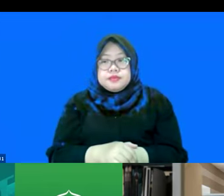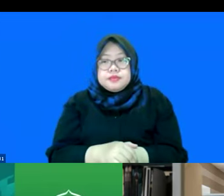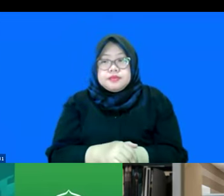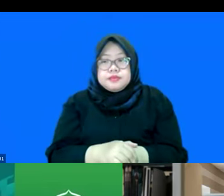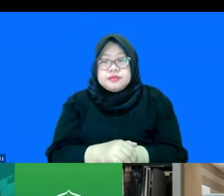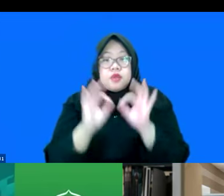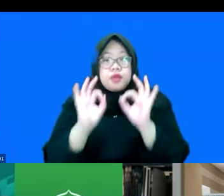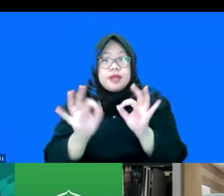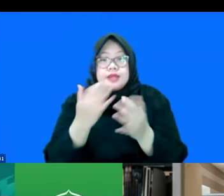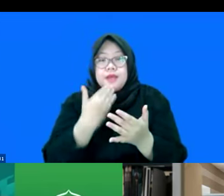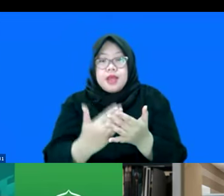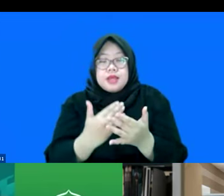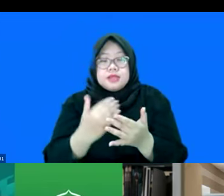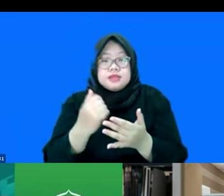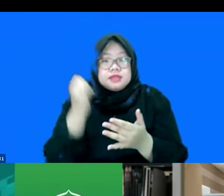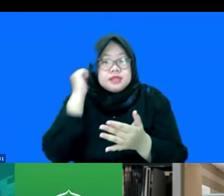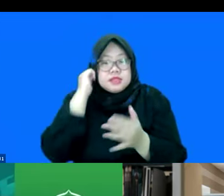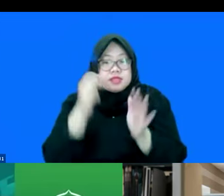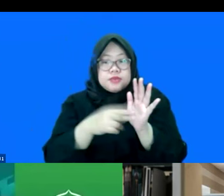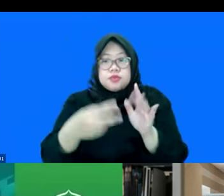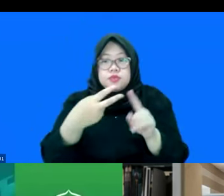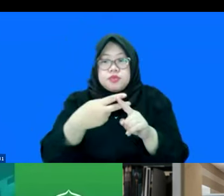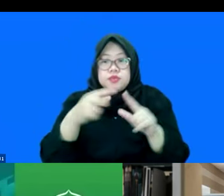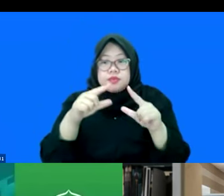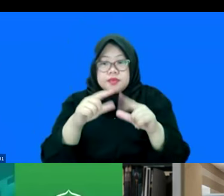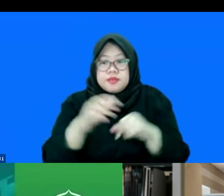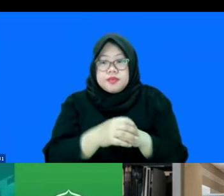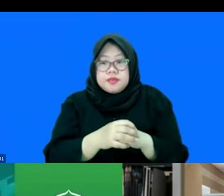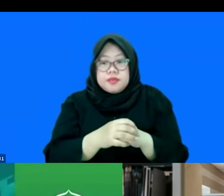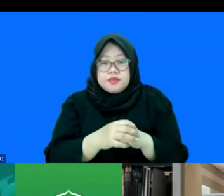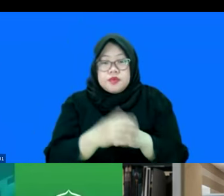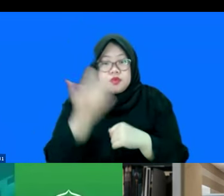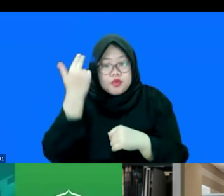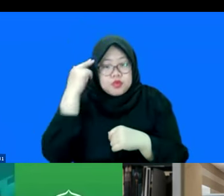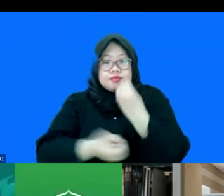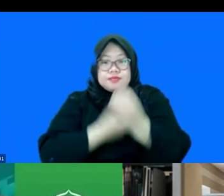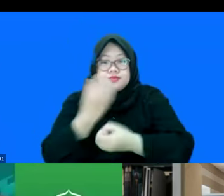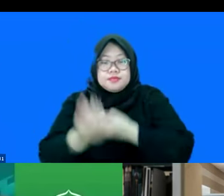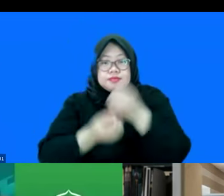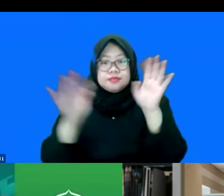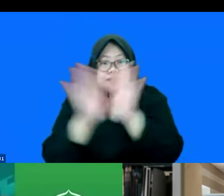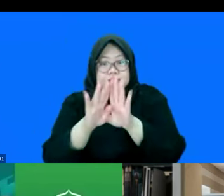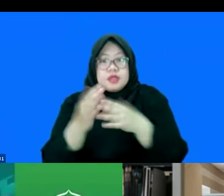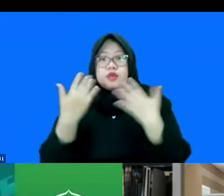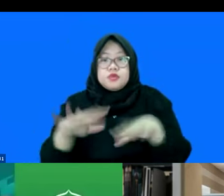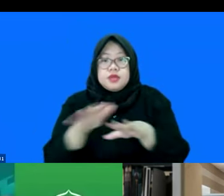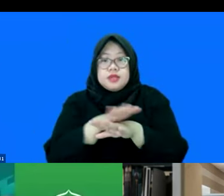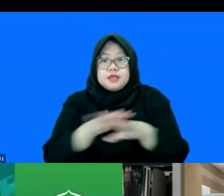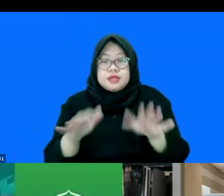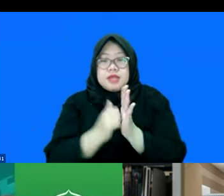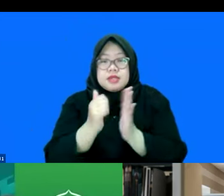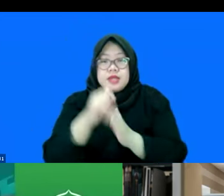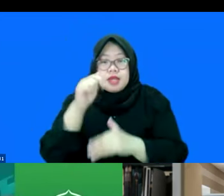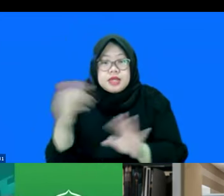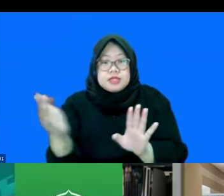Baik, terima kasih Bu Neva atas closing statement-nya. Maka sampailah kita di penghujung acara.